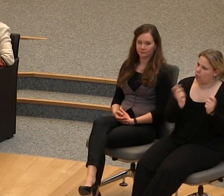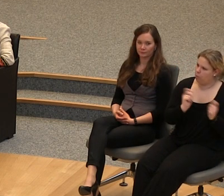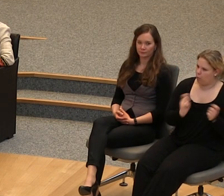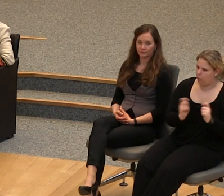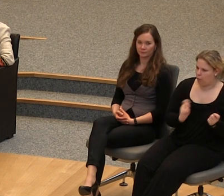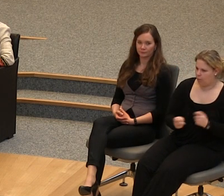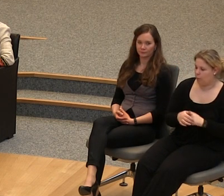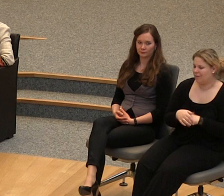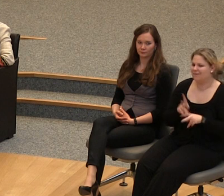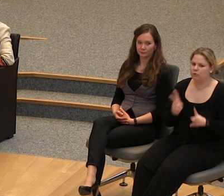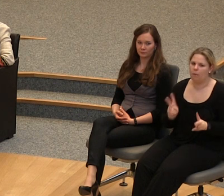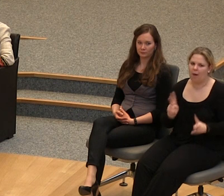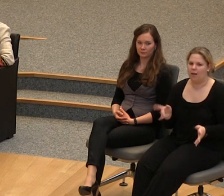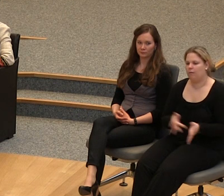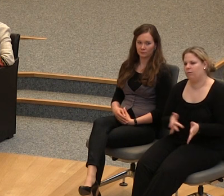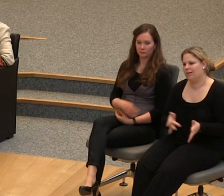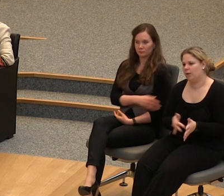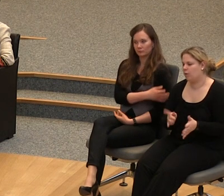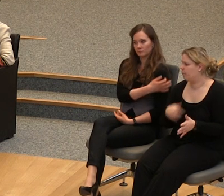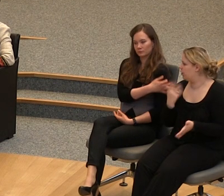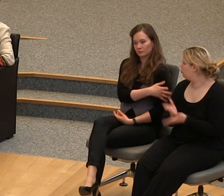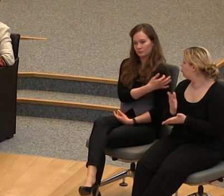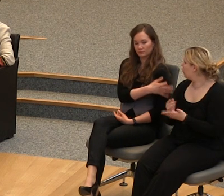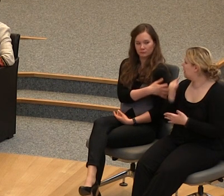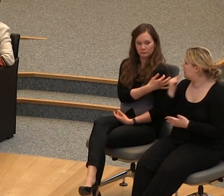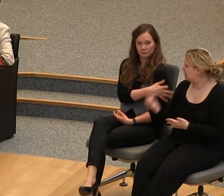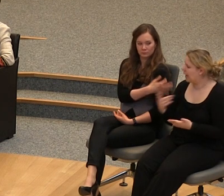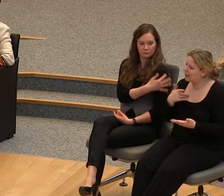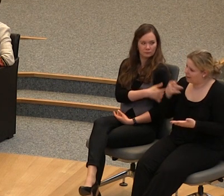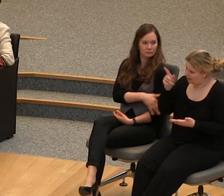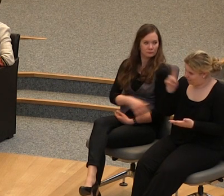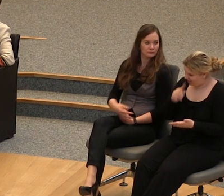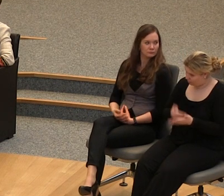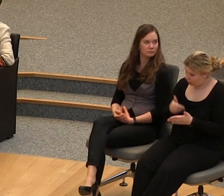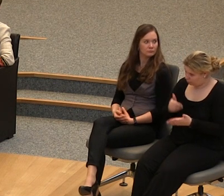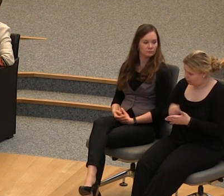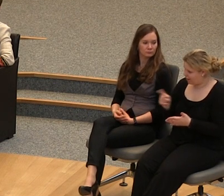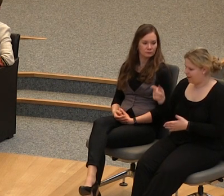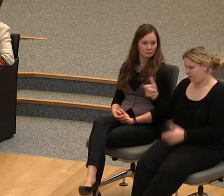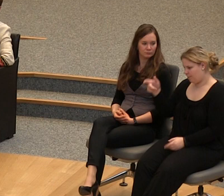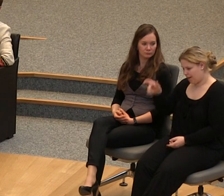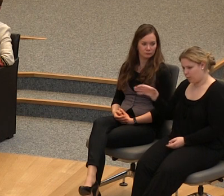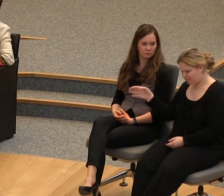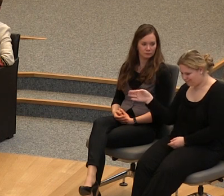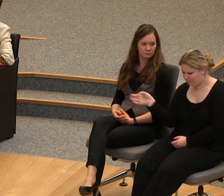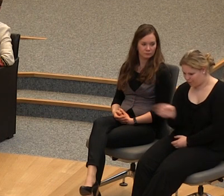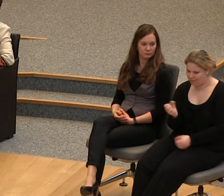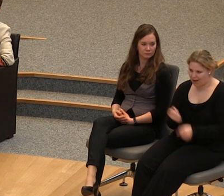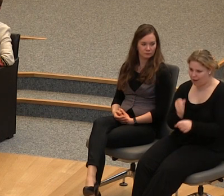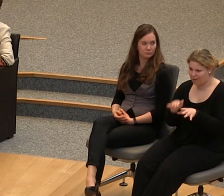die üblichen Bedingungen, haben wir gesagt, wenn jemand ohne Subventionierung nicht vermittelt werden kann,